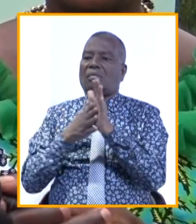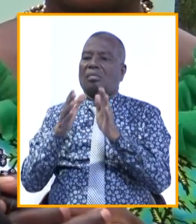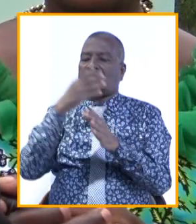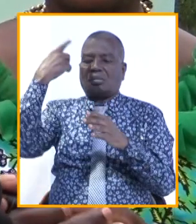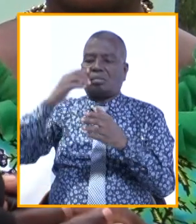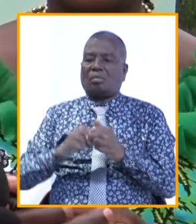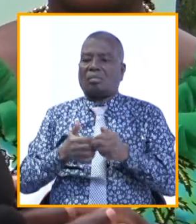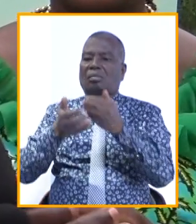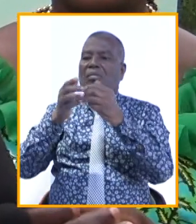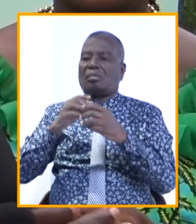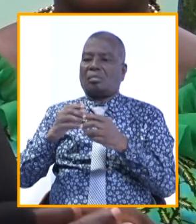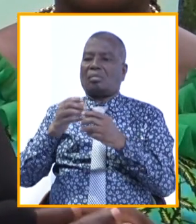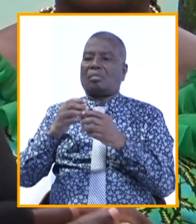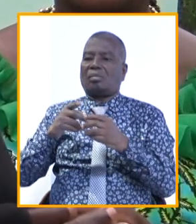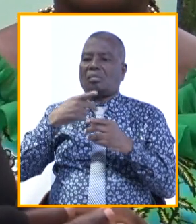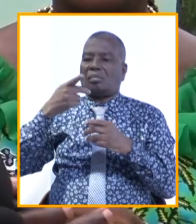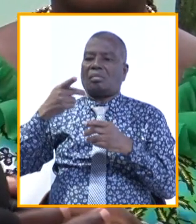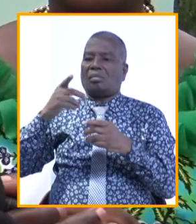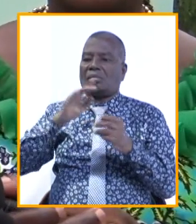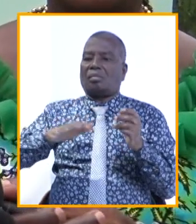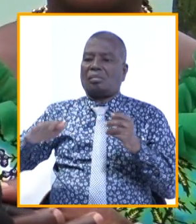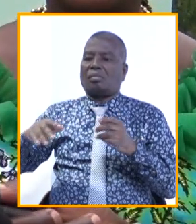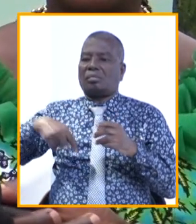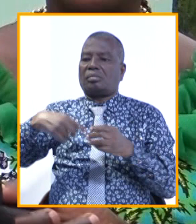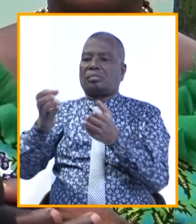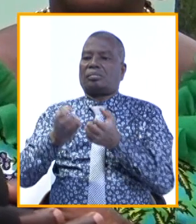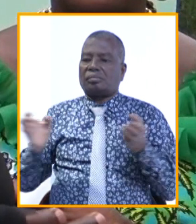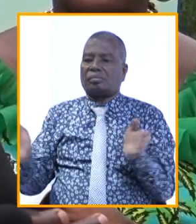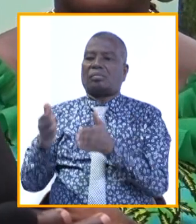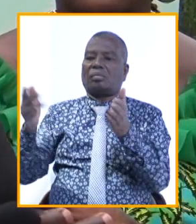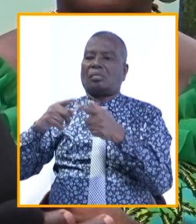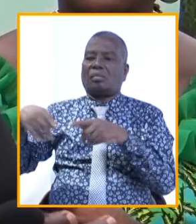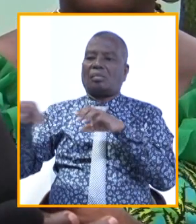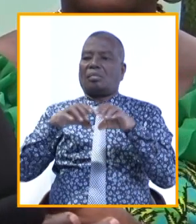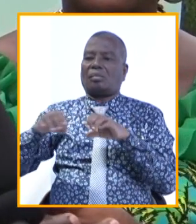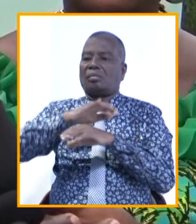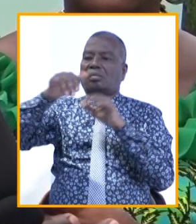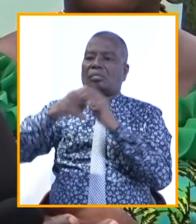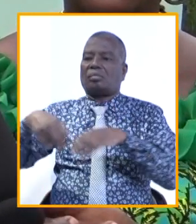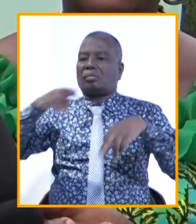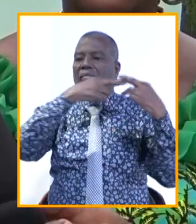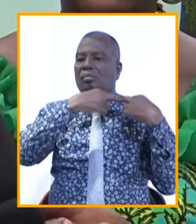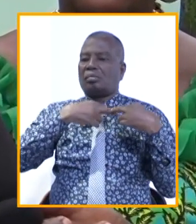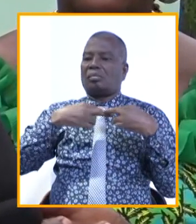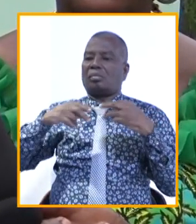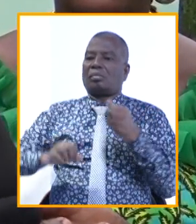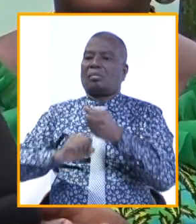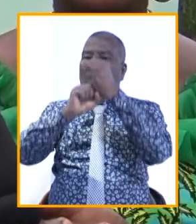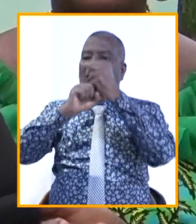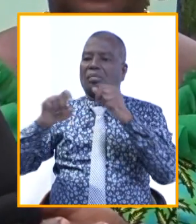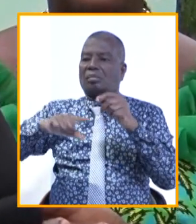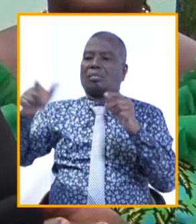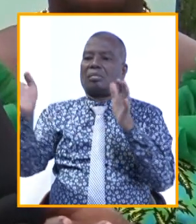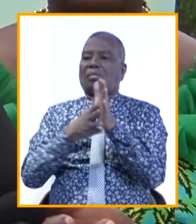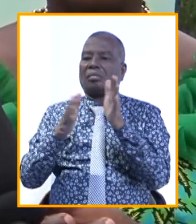pour accompagner nos enfants. Donc je voudrais vraiment les encourager à le faire et l'ensemble des cadres également à soutenir leurs écoles